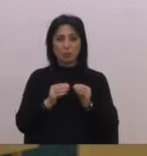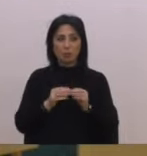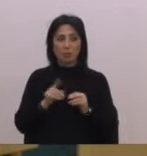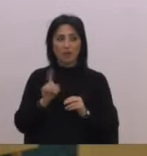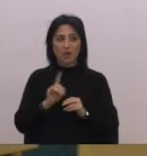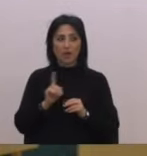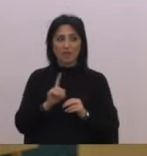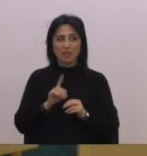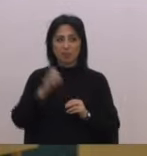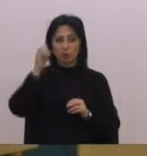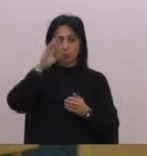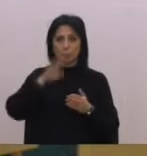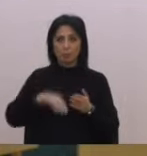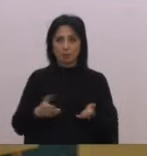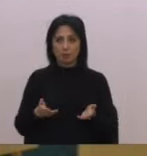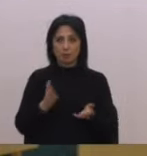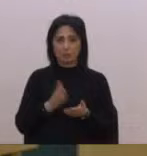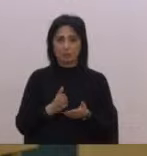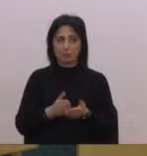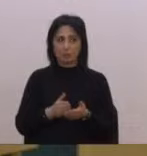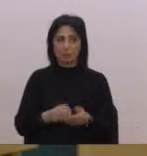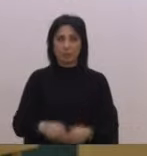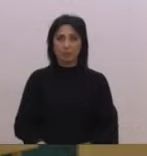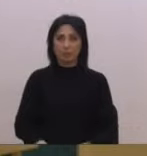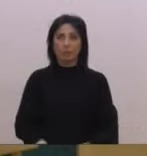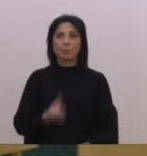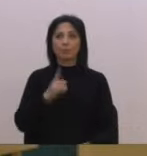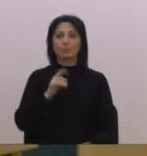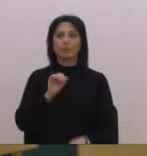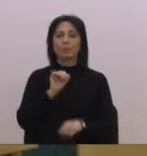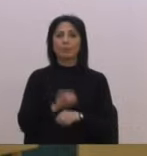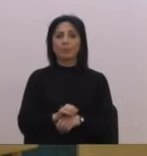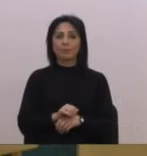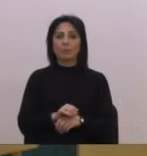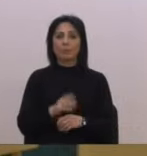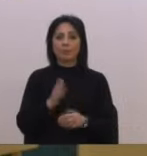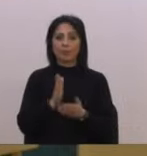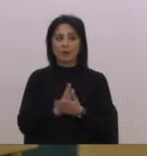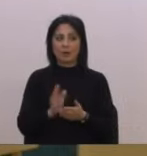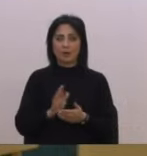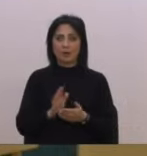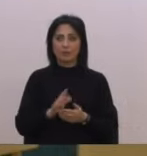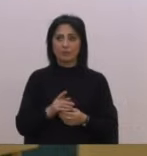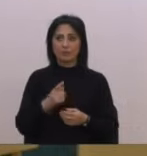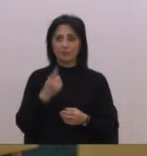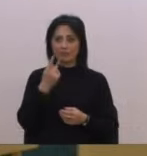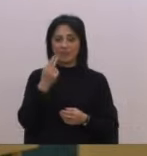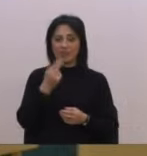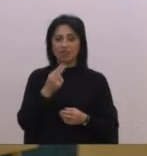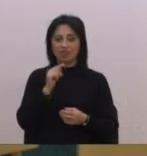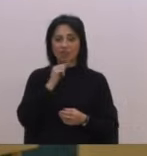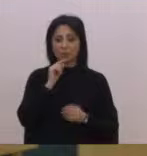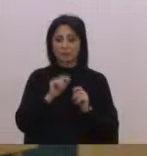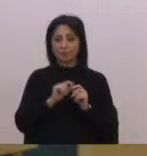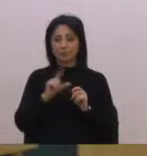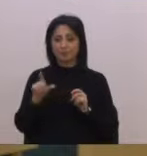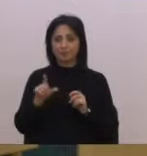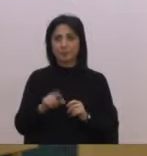rasat ușucoba cuia. Ratom șeșer da da agar credava. Ertnișne economicuri